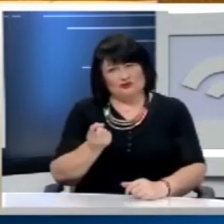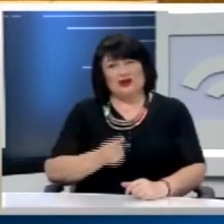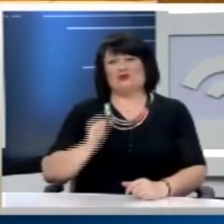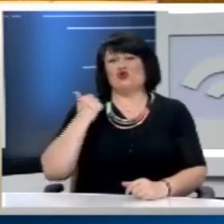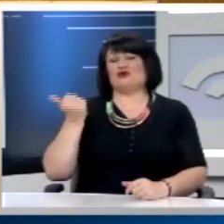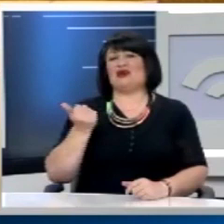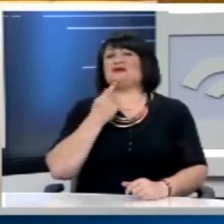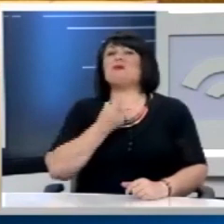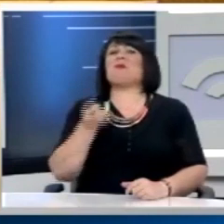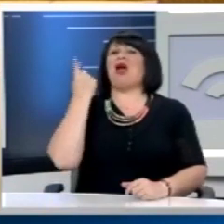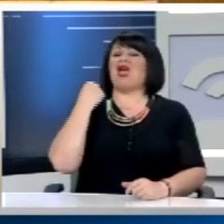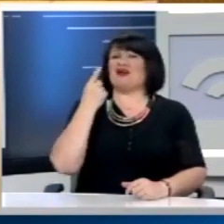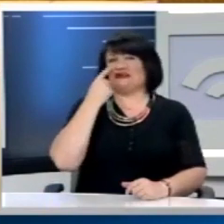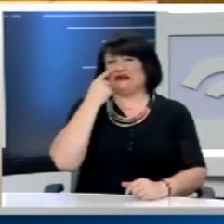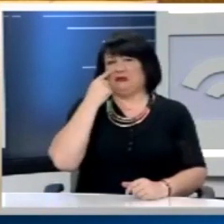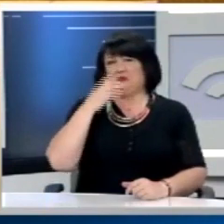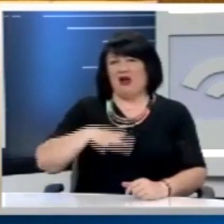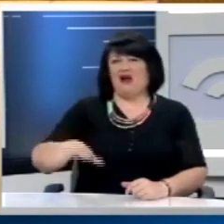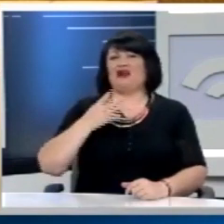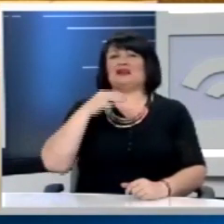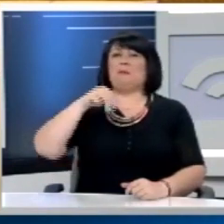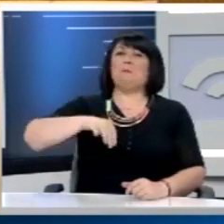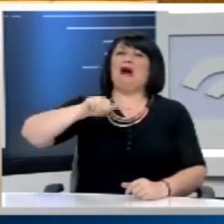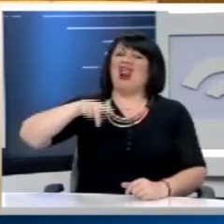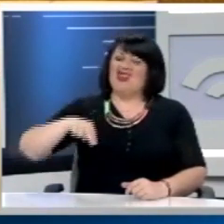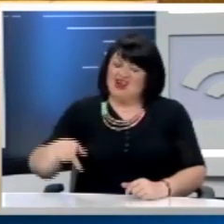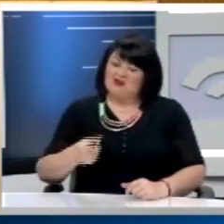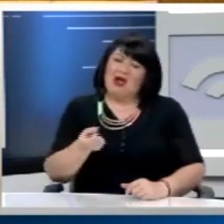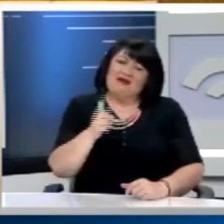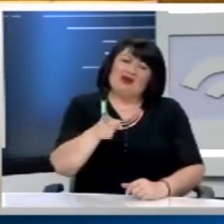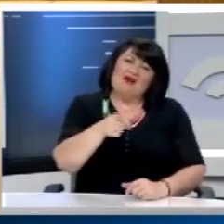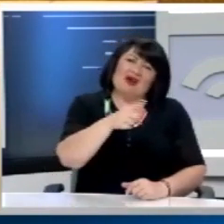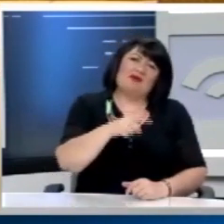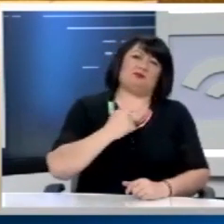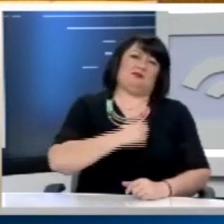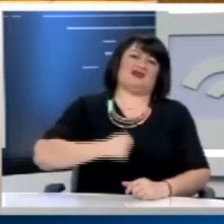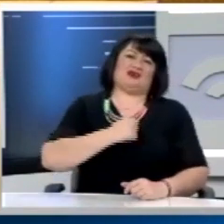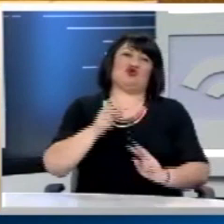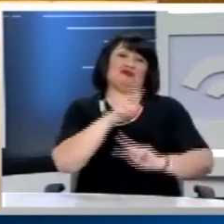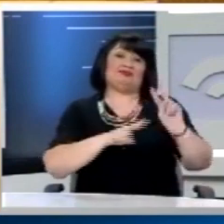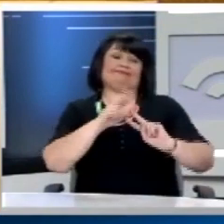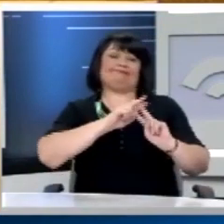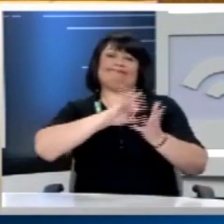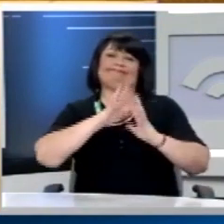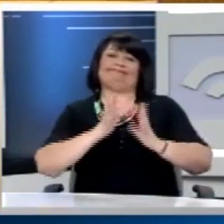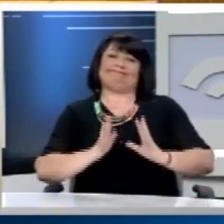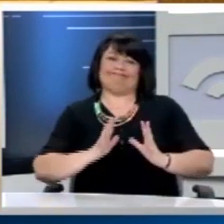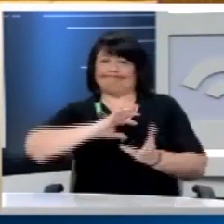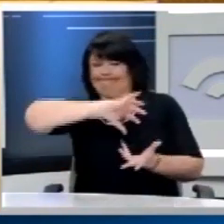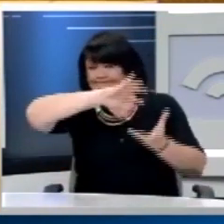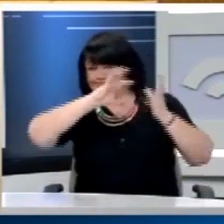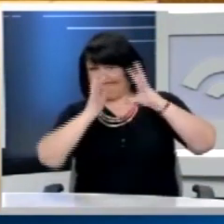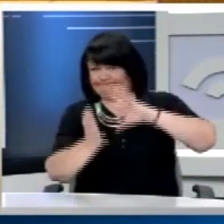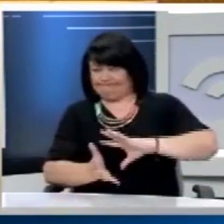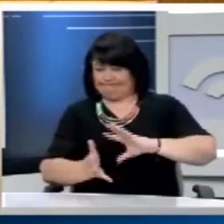προχτές το Μάτι, πέρσι η Μάνδρα, αύριο δυστυχώς κάτι άλλο. Η κλιματική αλλαγή δεν μπορεί να γίνεται